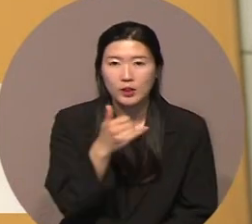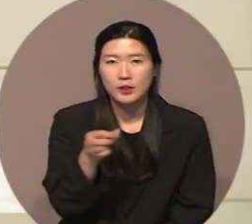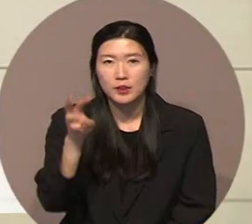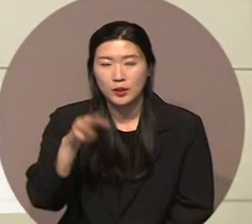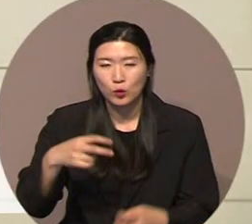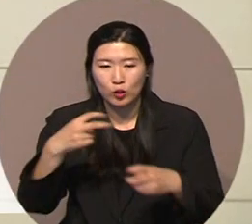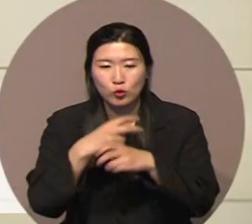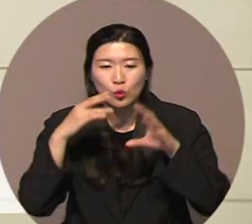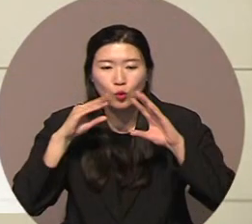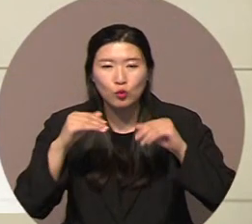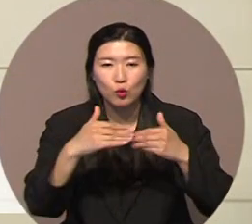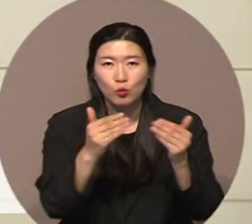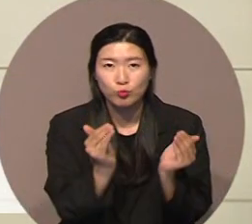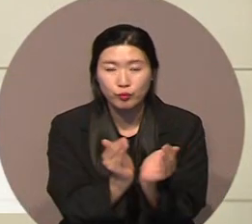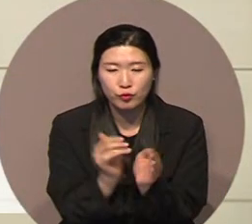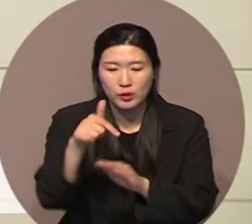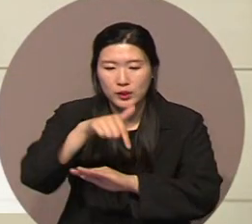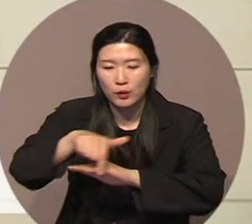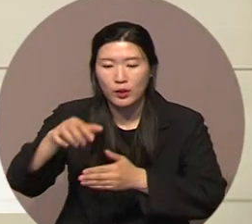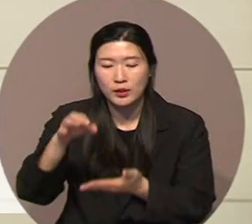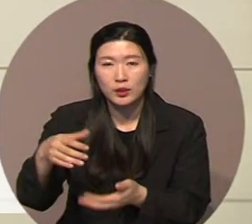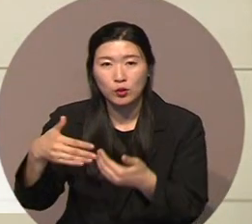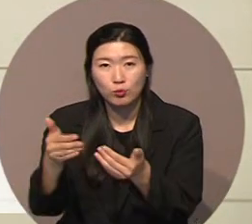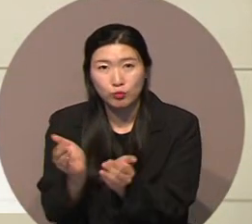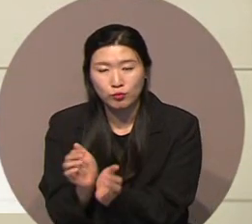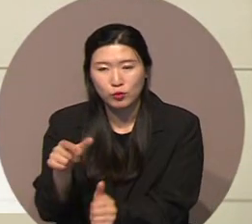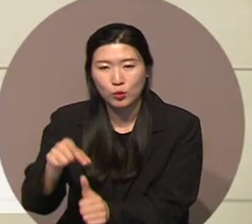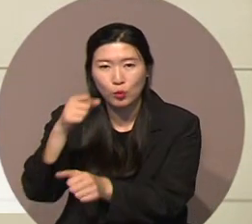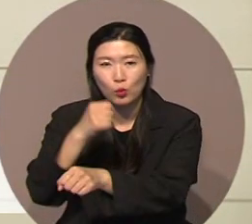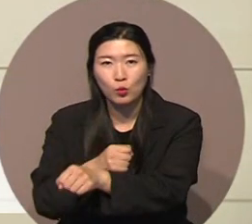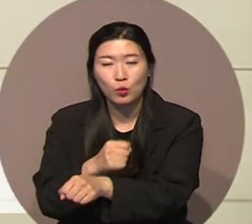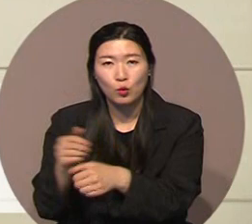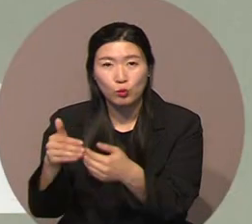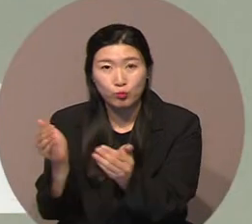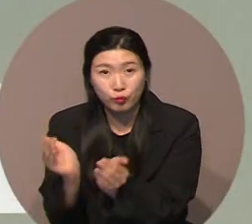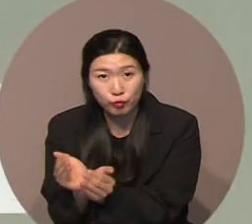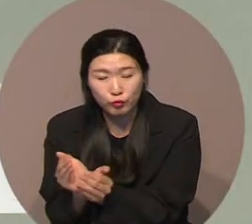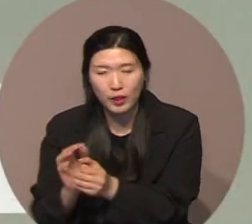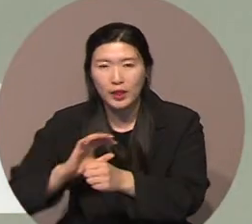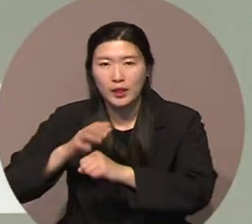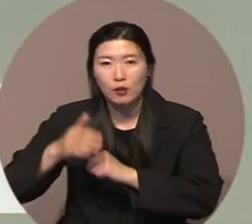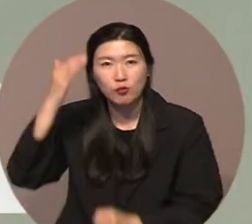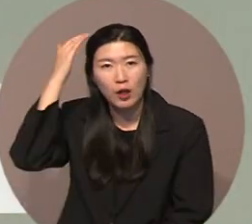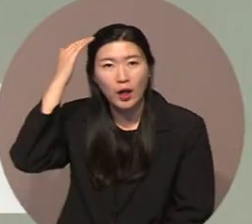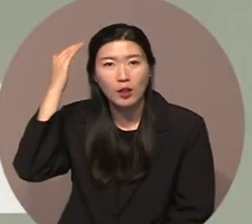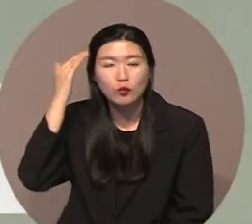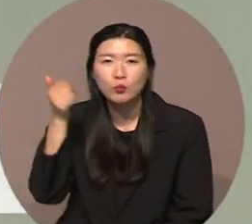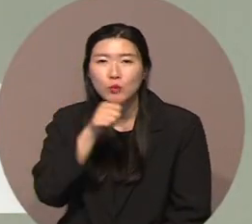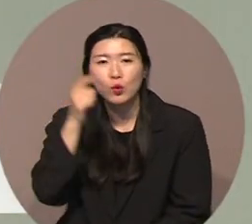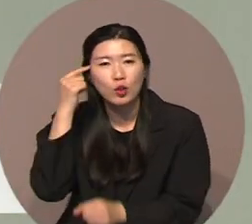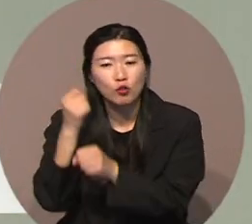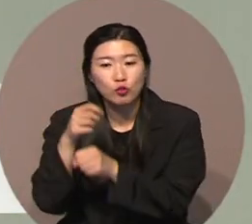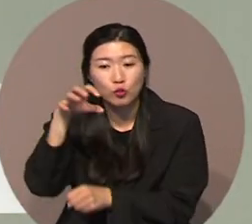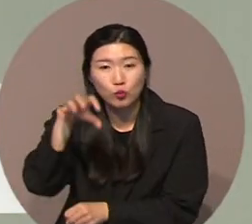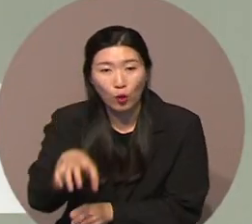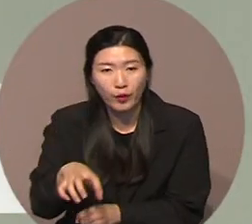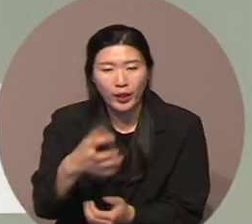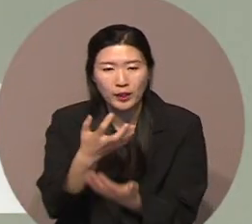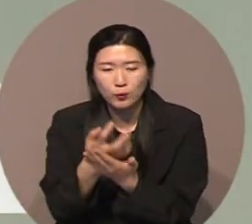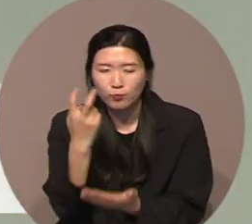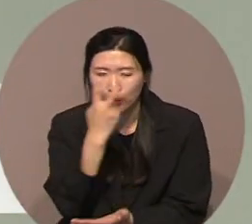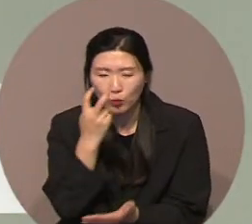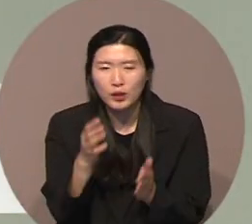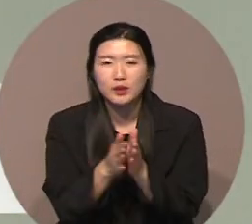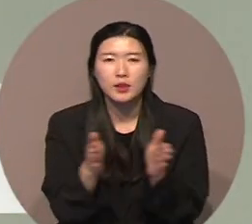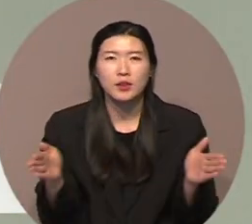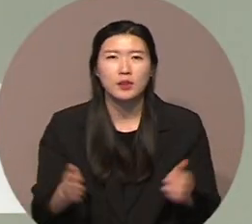국토교통부 기획재정부 고용 노동부 대구에 있는 한국부동산원 등을 대상으로 강제 수사에